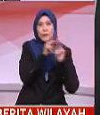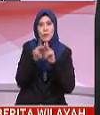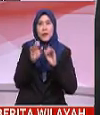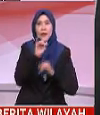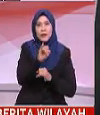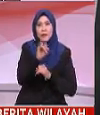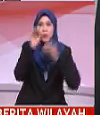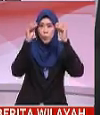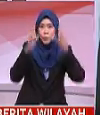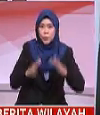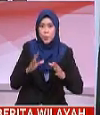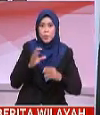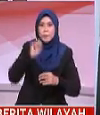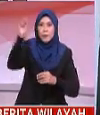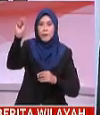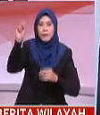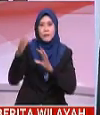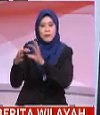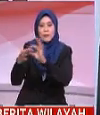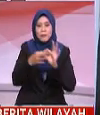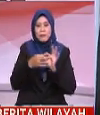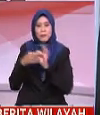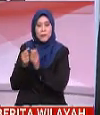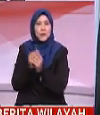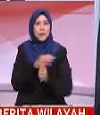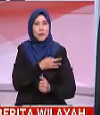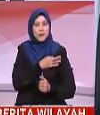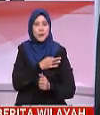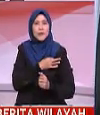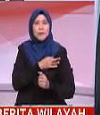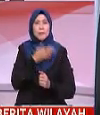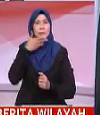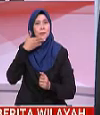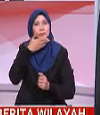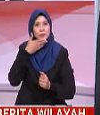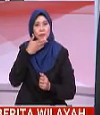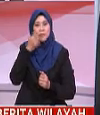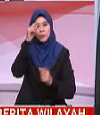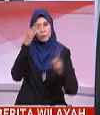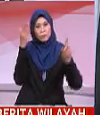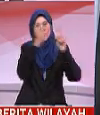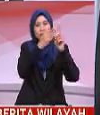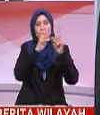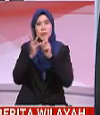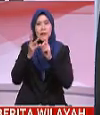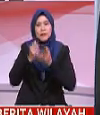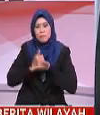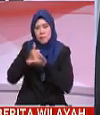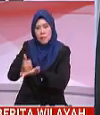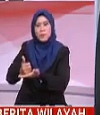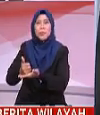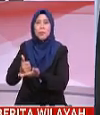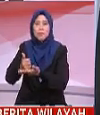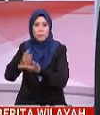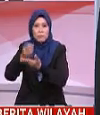Sabah dengan kerjasama relawan pemuda ISMA untuk tujuan kebajikan sesuai dengan misi kami lah, pembela